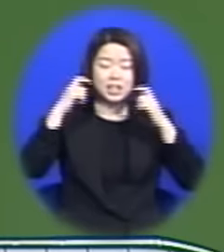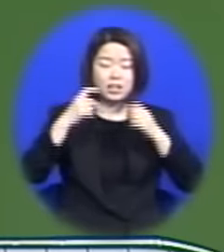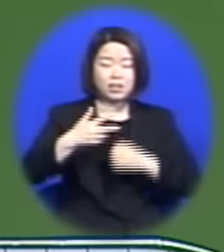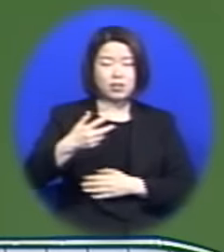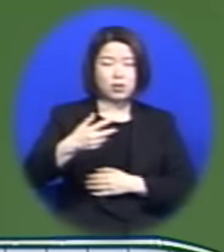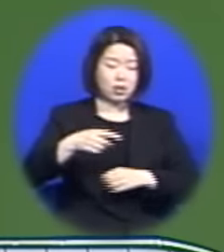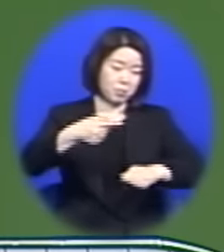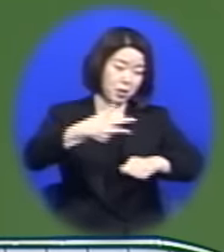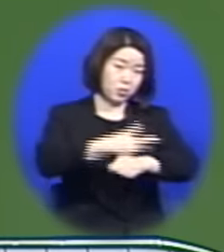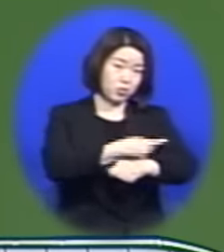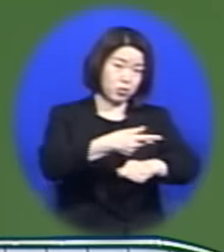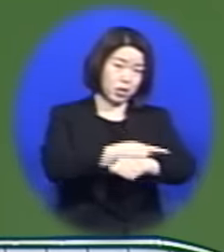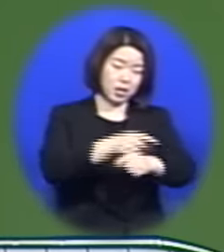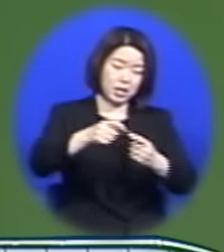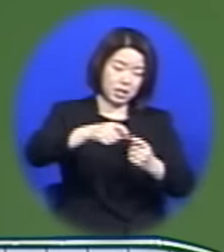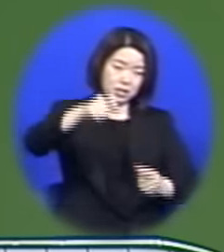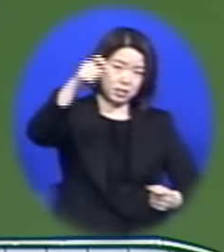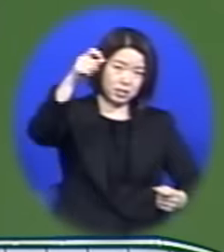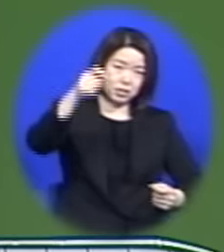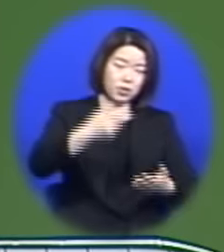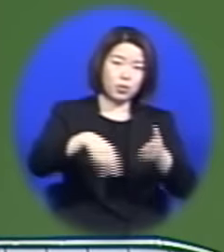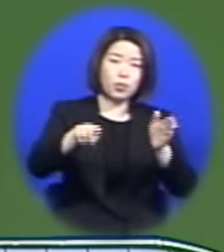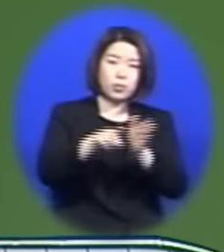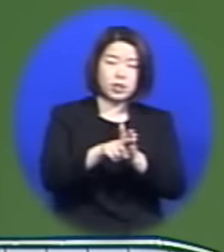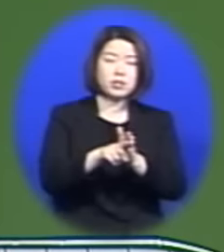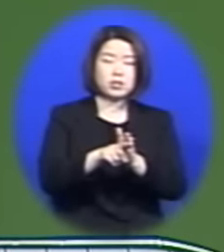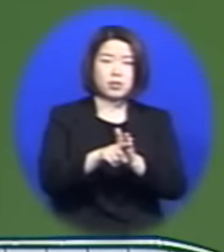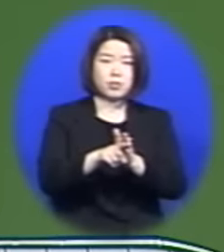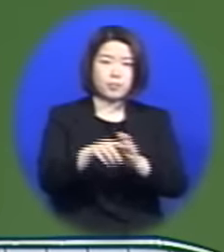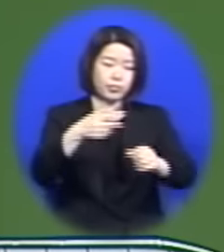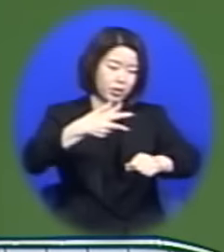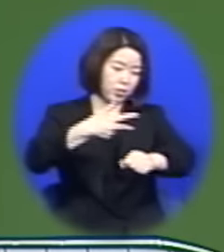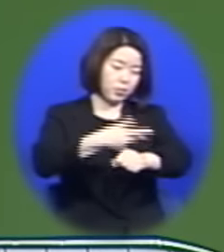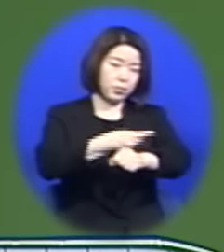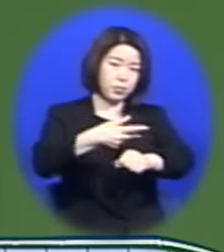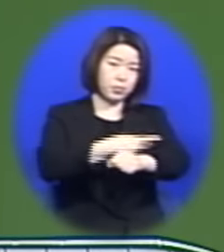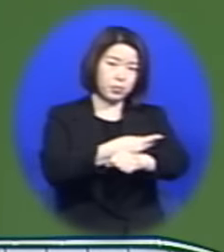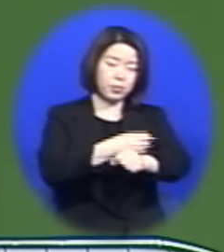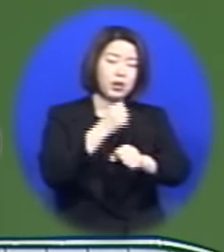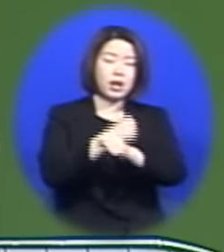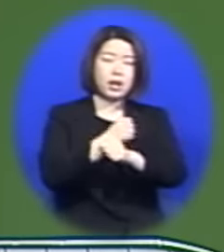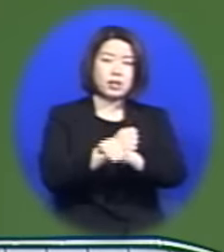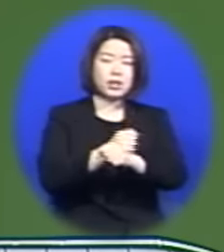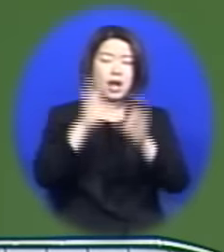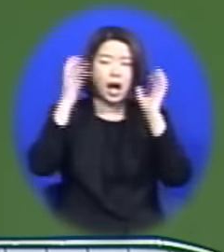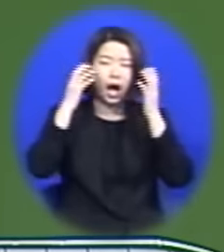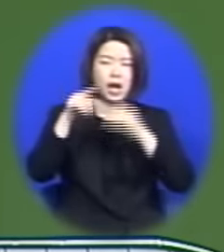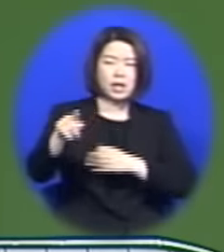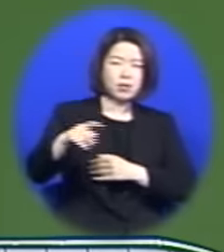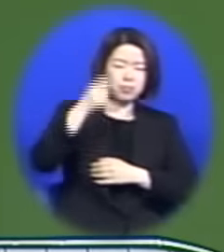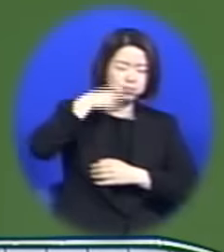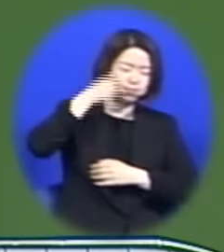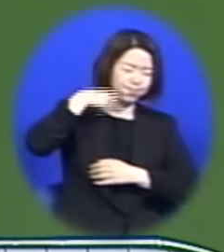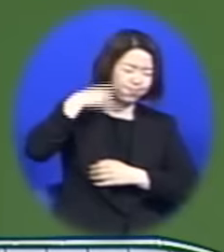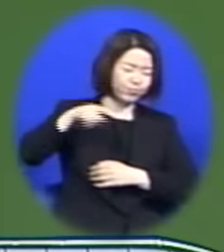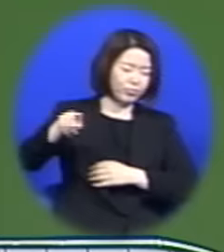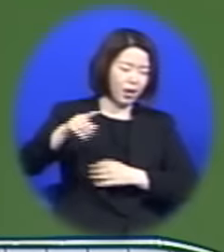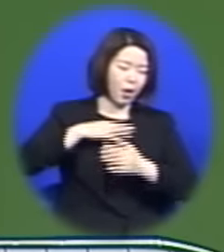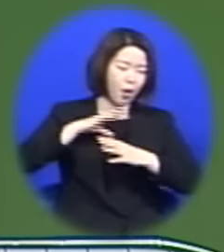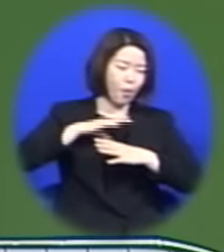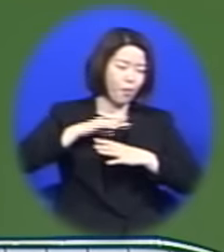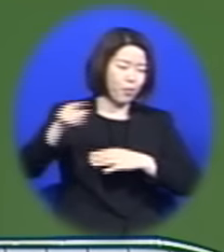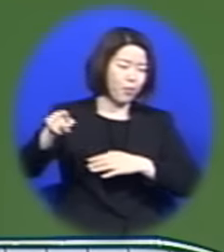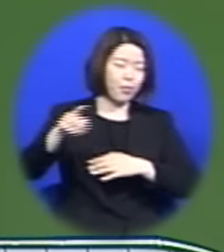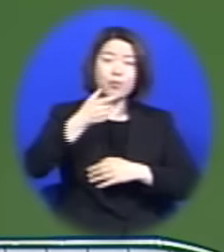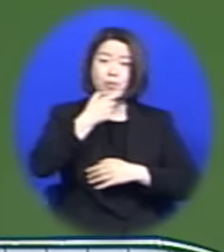주사를 이제 놓으려고 그 혈관 주사를 놓으려고 하는데 아이가 뭐 자지러지는 거예요 너무 무서운